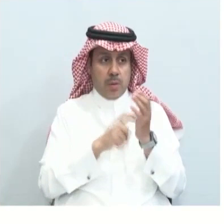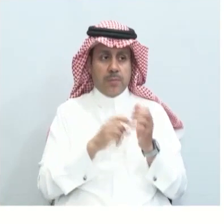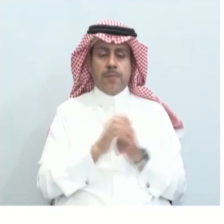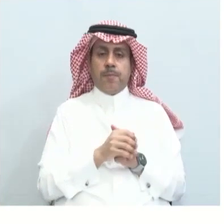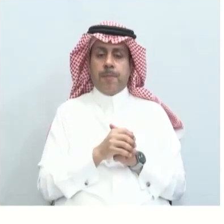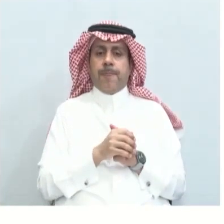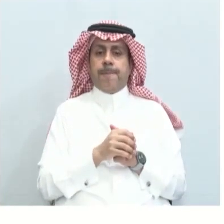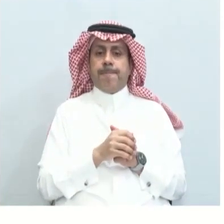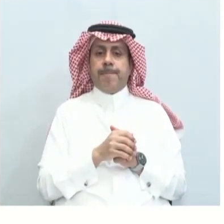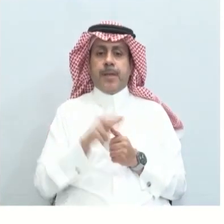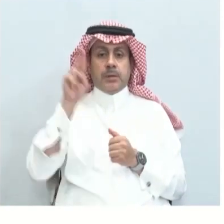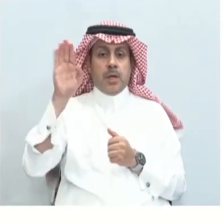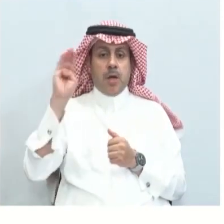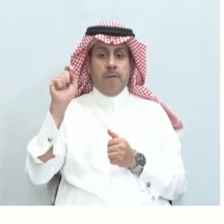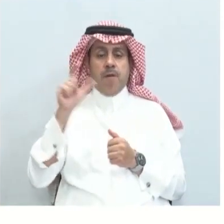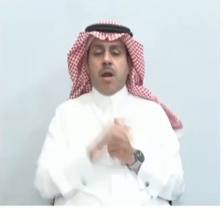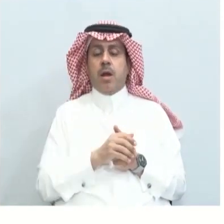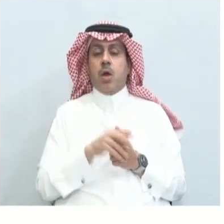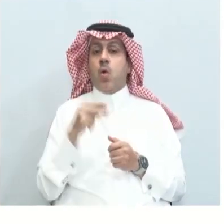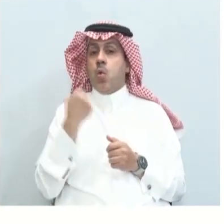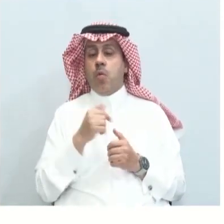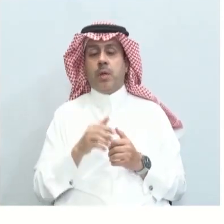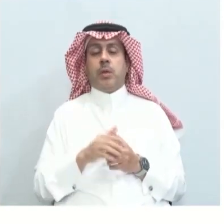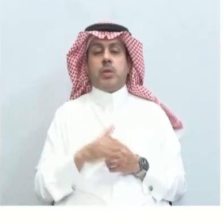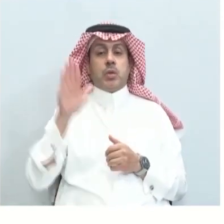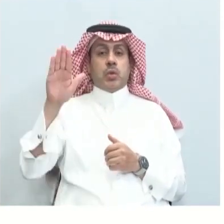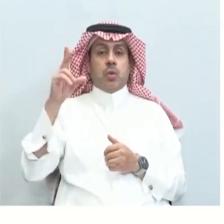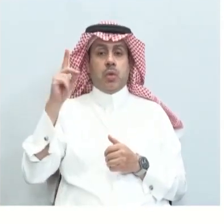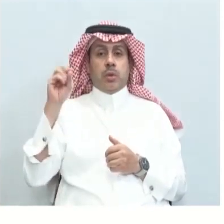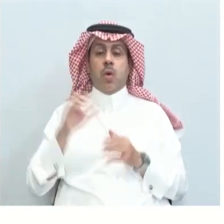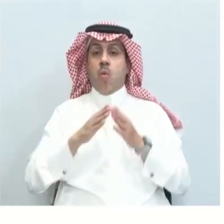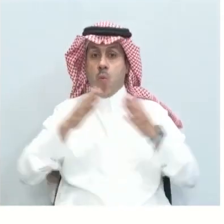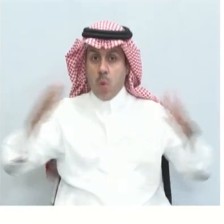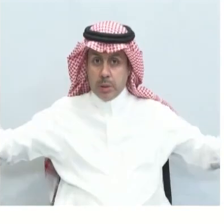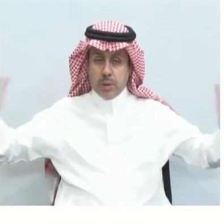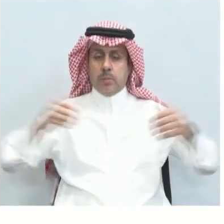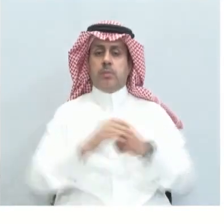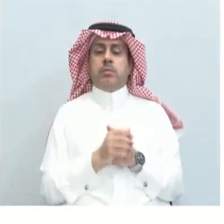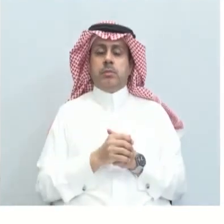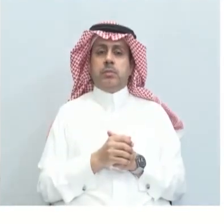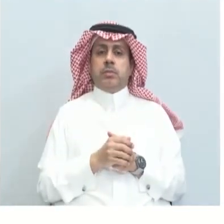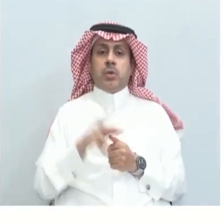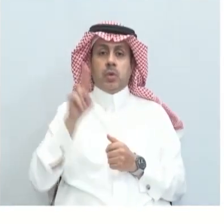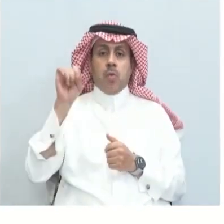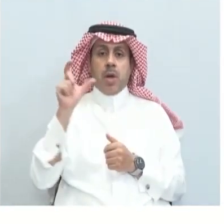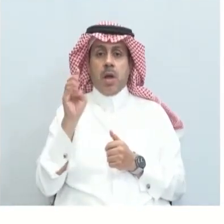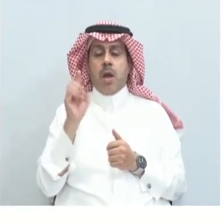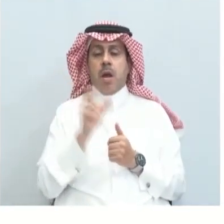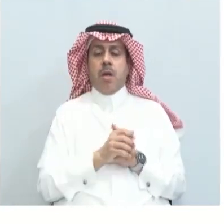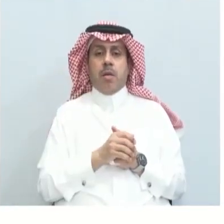بانها تكفل للدوله سلطات واسعه تسمو بها على الاشخاص وتمكنها من القيام